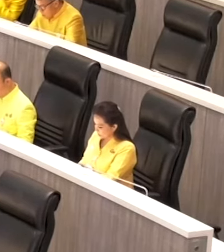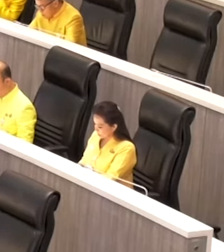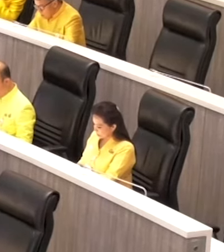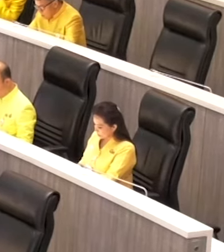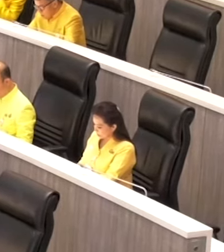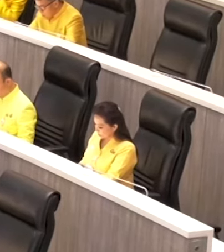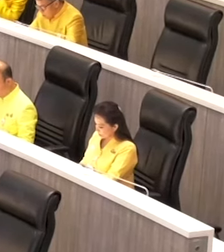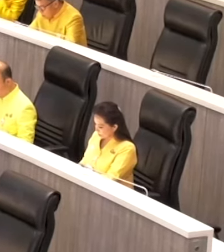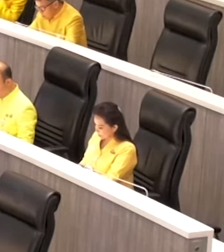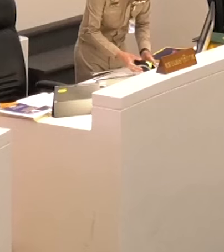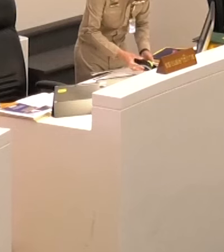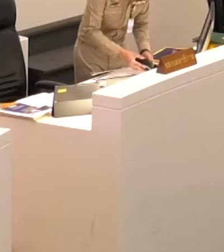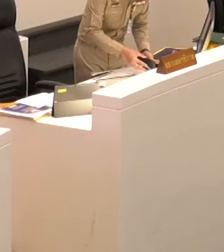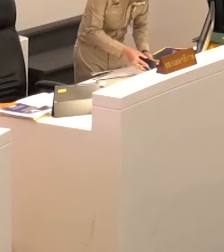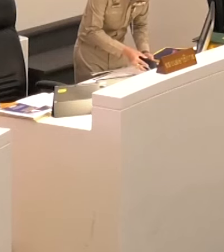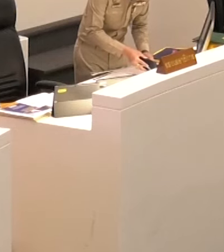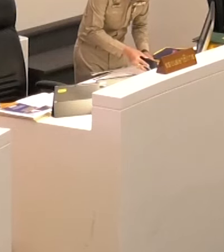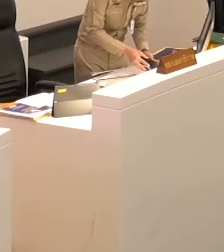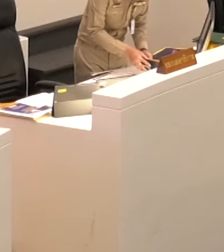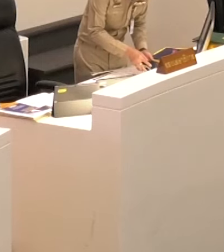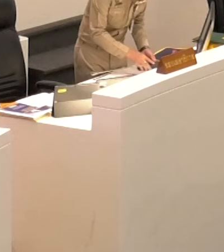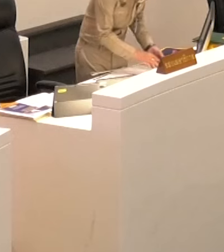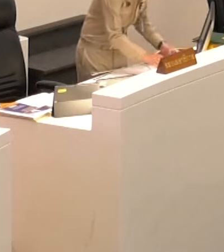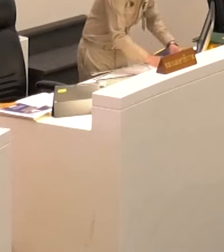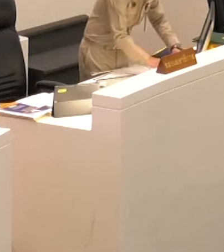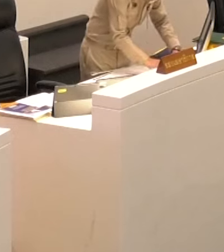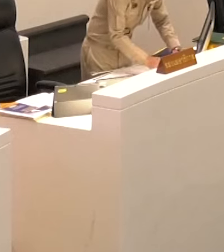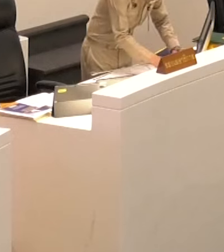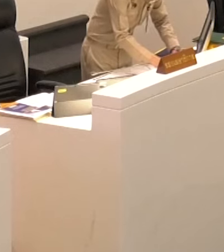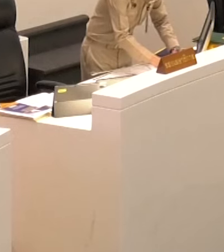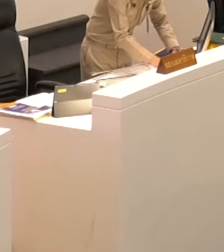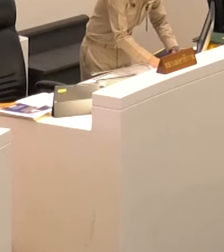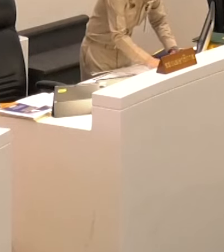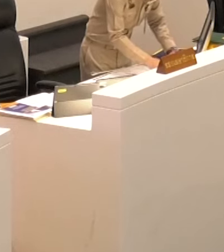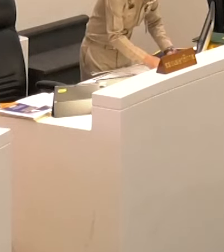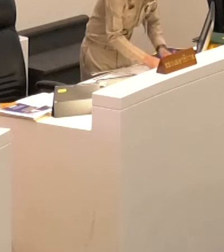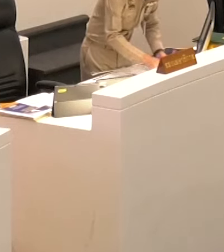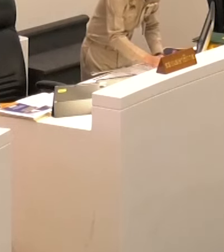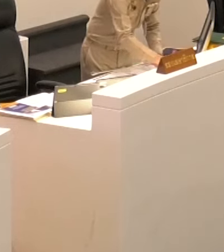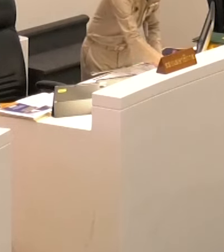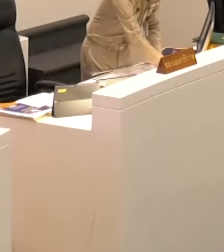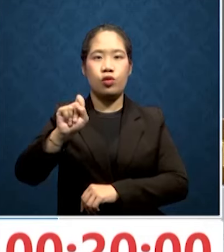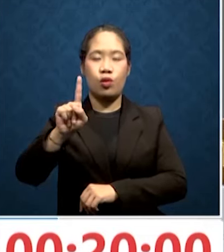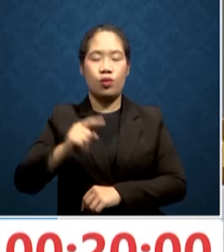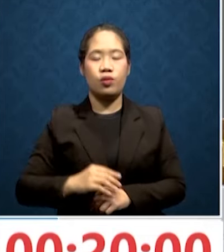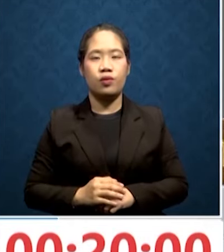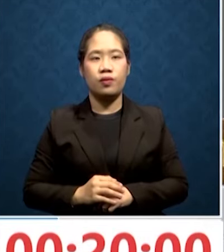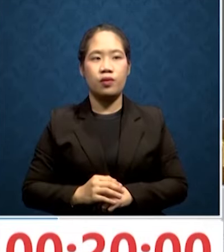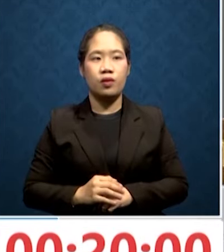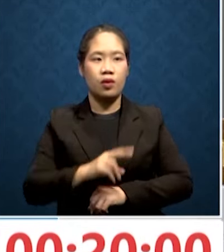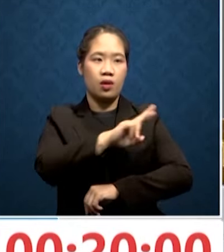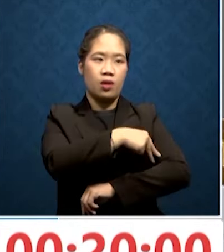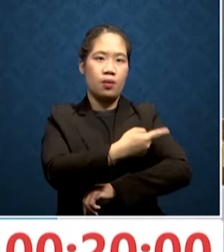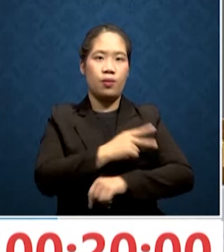งบางตอนของการตั้งกระทู้ถามและการตอบชี้แจงของรัฐมนตรีว่าการกระทรวงสาธารณสุขกันค่ะ ท่านนายแพทย์เปร